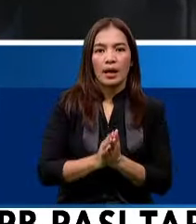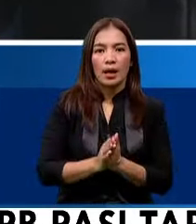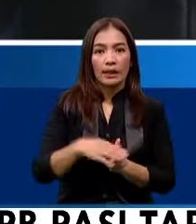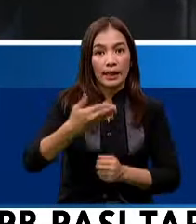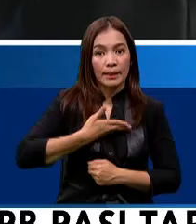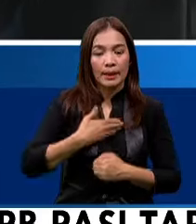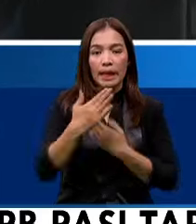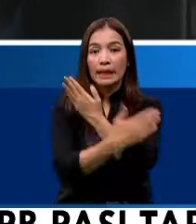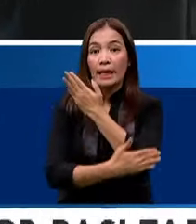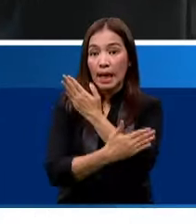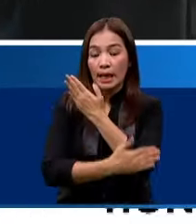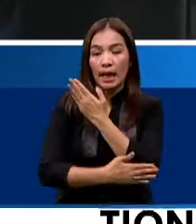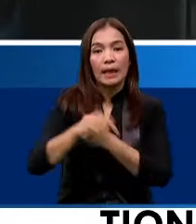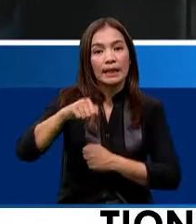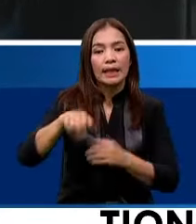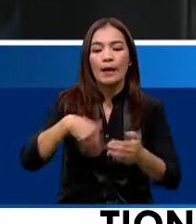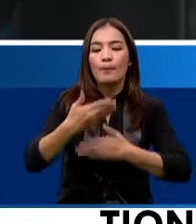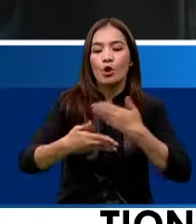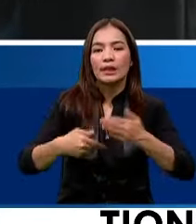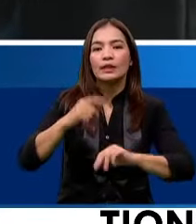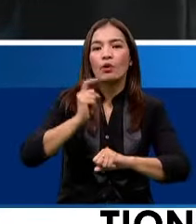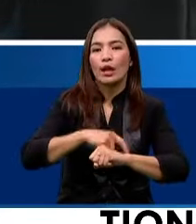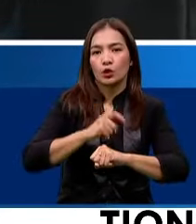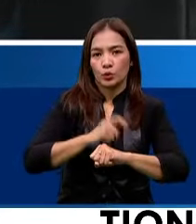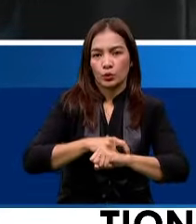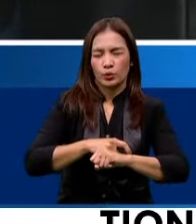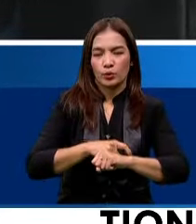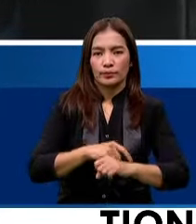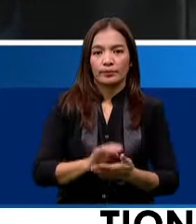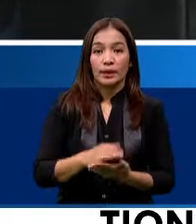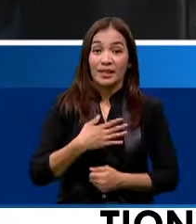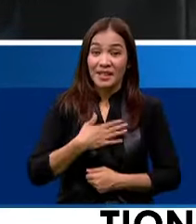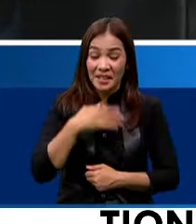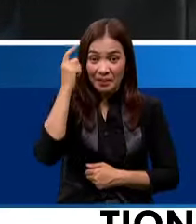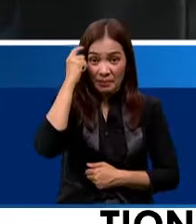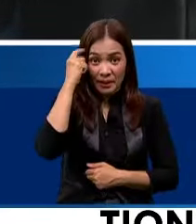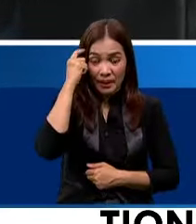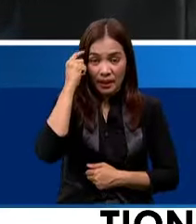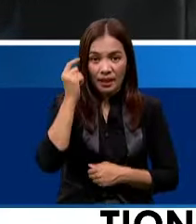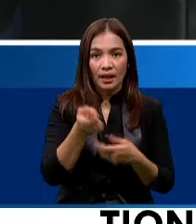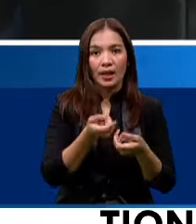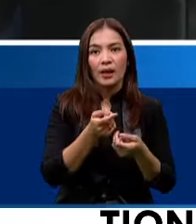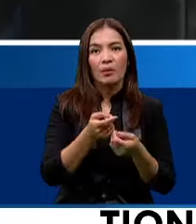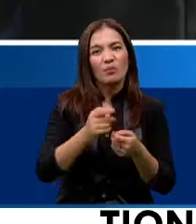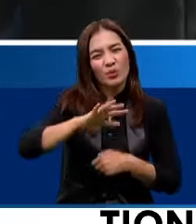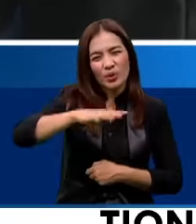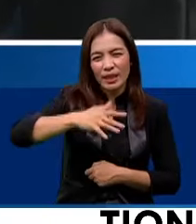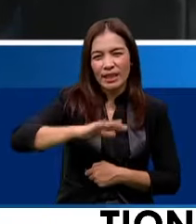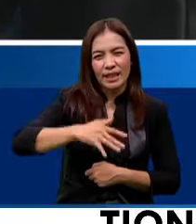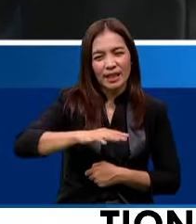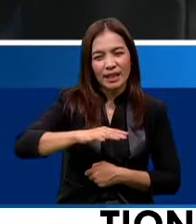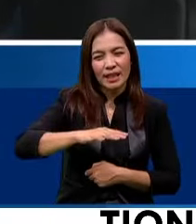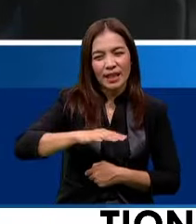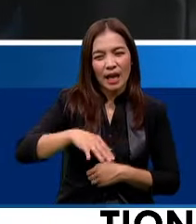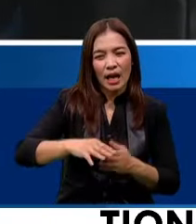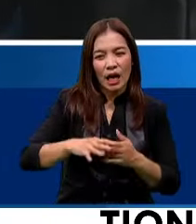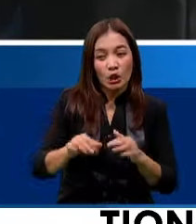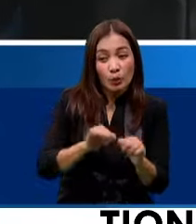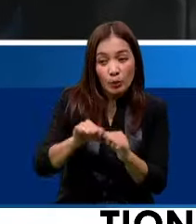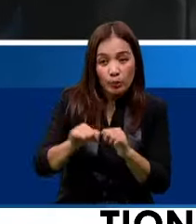bahas juga butuh waktu nah oleh karenanya yang saya rasa langkah yang paling modrat adalah ya tidak kemudian menggesa di tahun